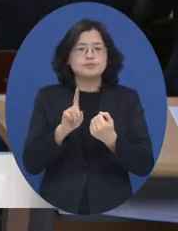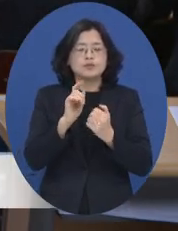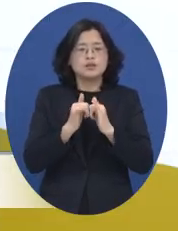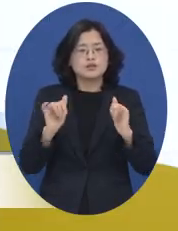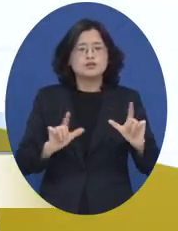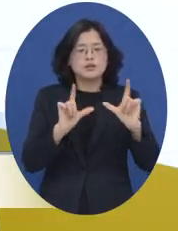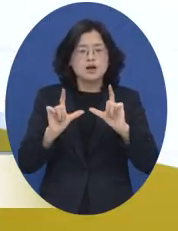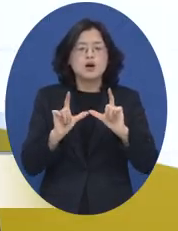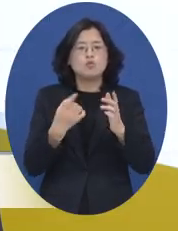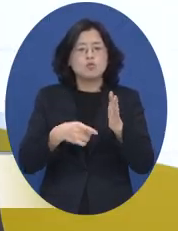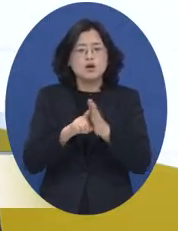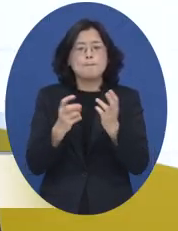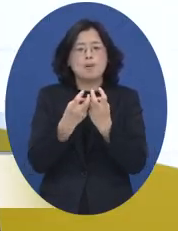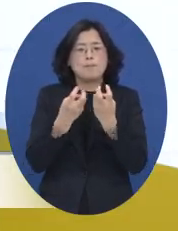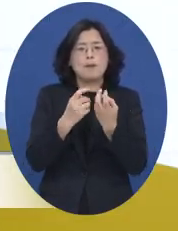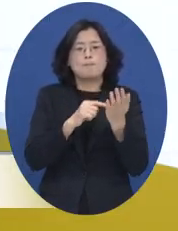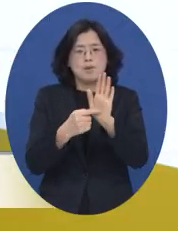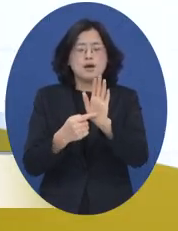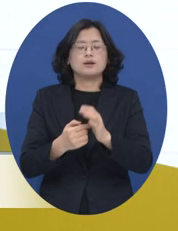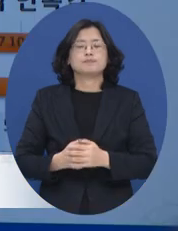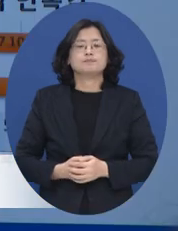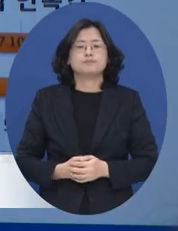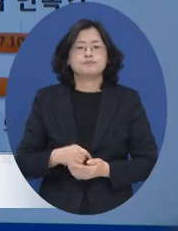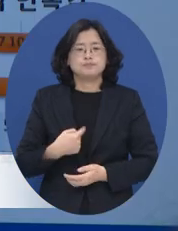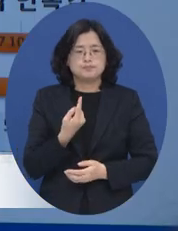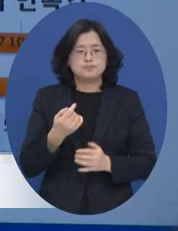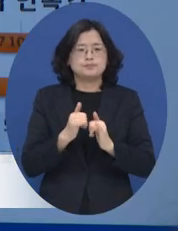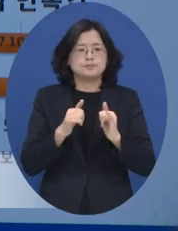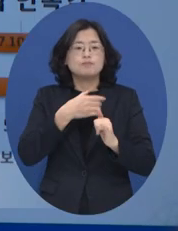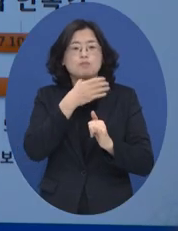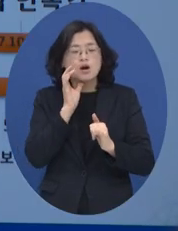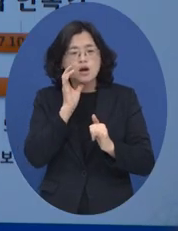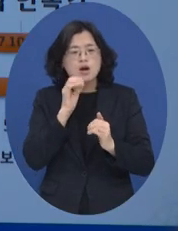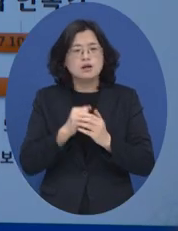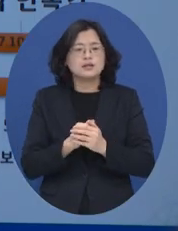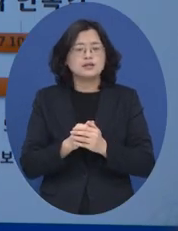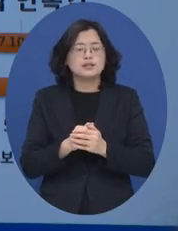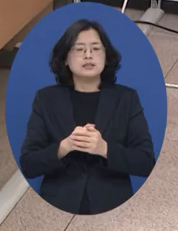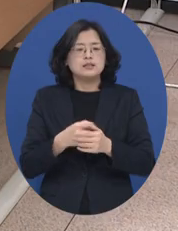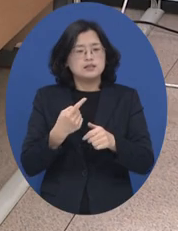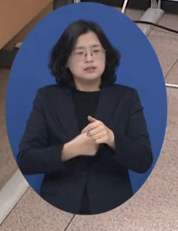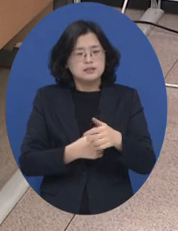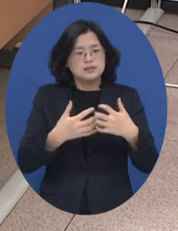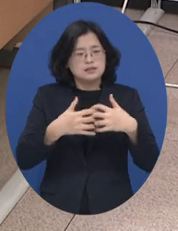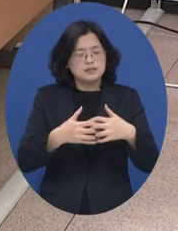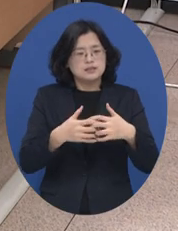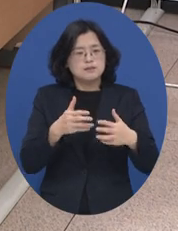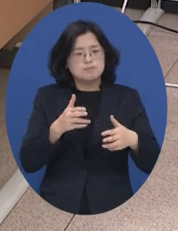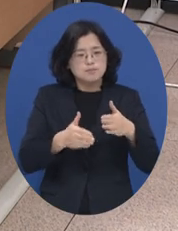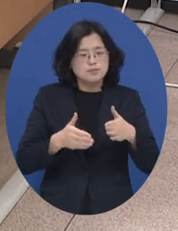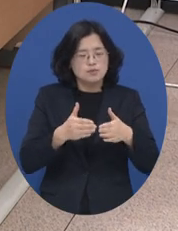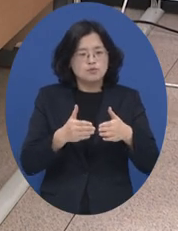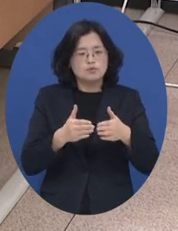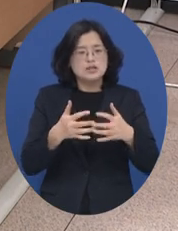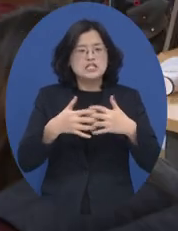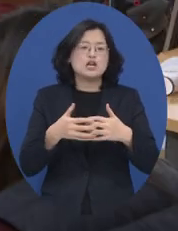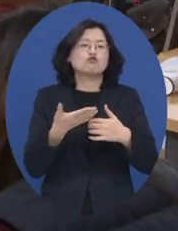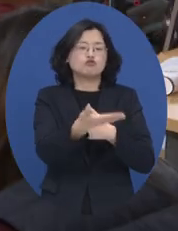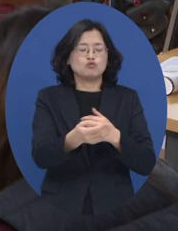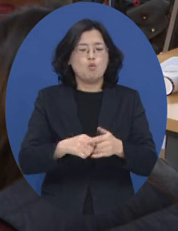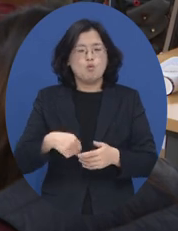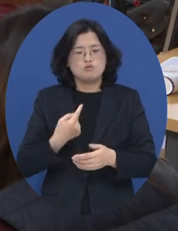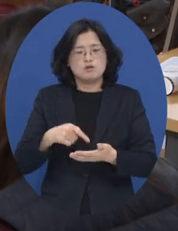위한 맞춤형 지원 대책을 발표했습니다. 홀로 사는 노인 가구엔 인공지능 스피커를 보급해 심리적인 고립감이 해소되도록